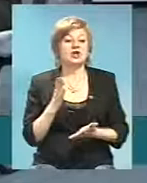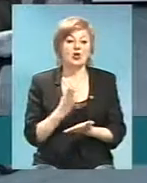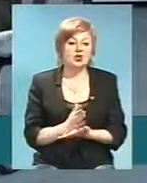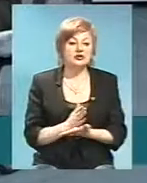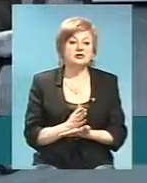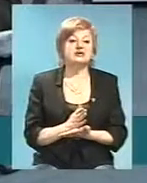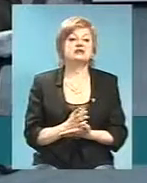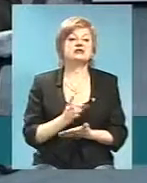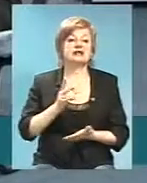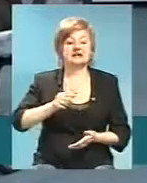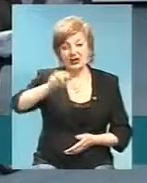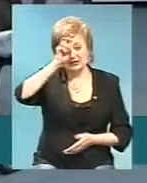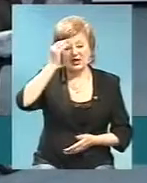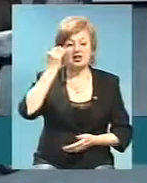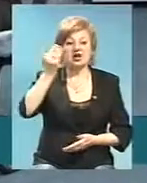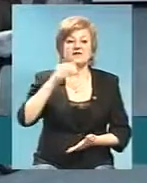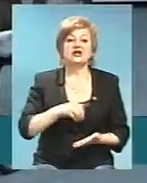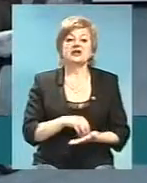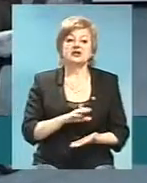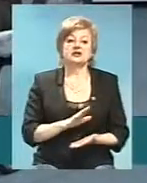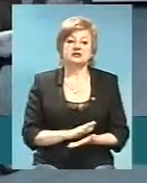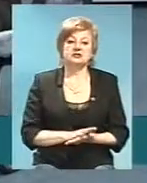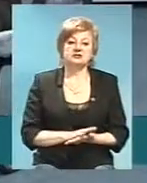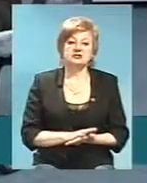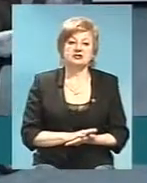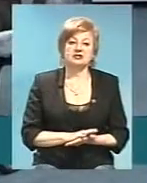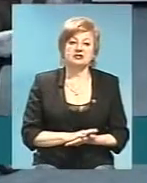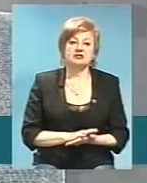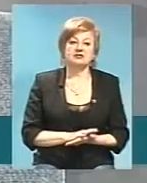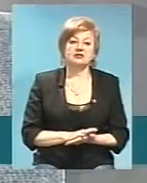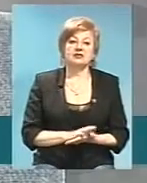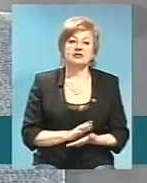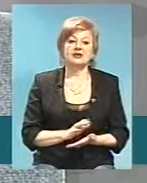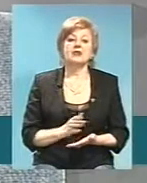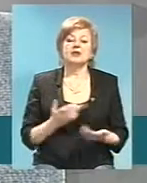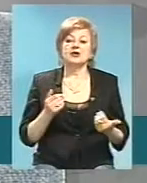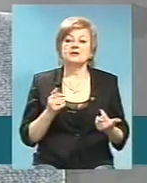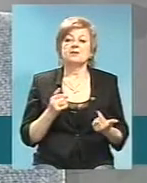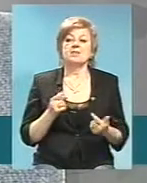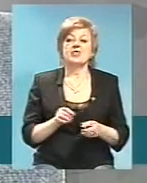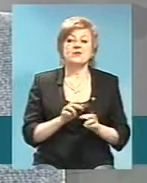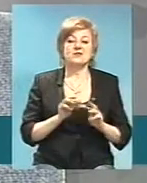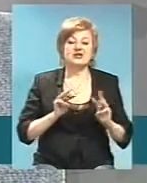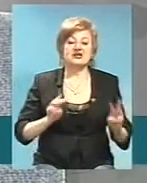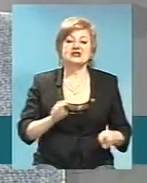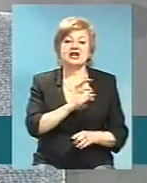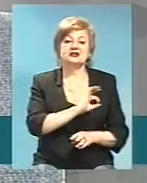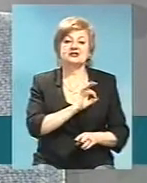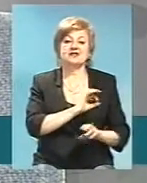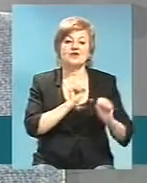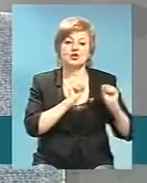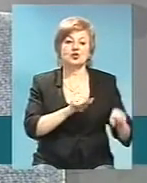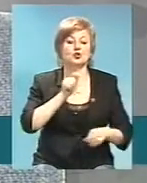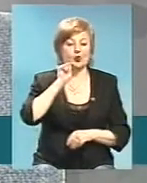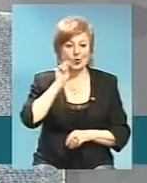на державній реєстрації. Міністерстві, про це вже все рівно з травня розпочнеться. Міністерстві юстиції